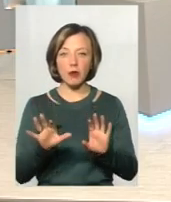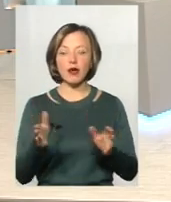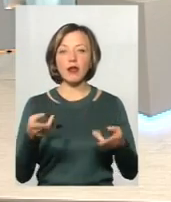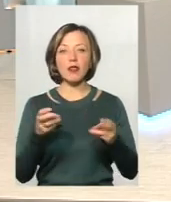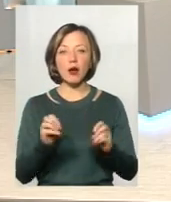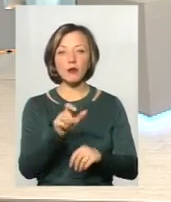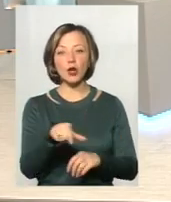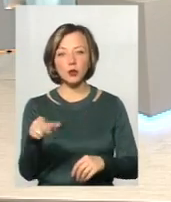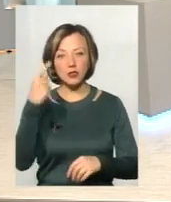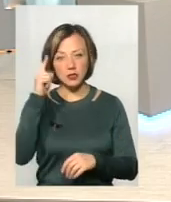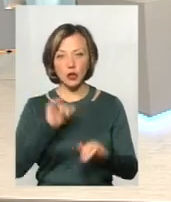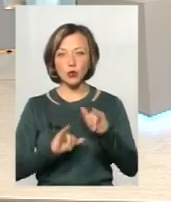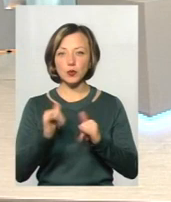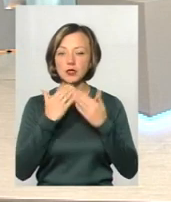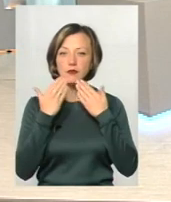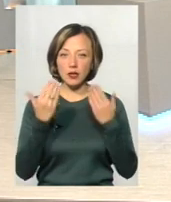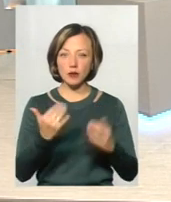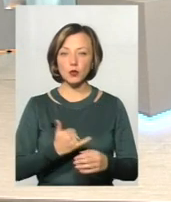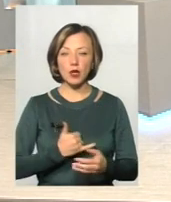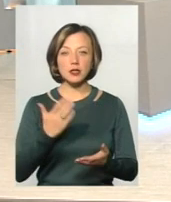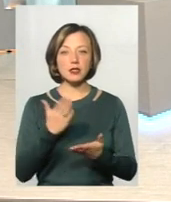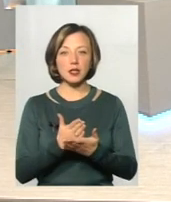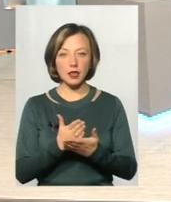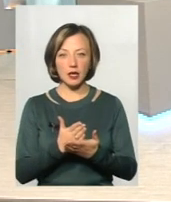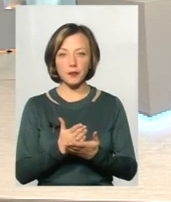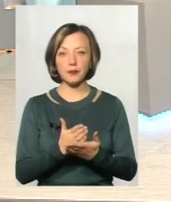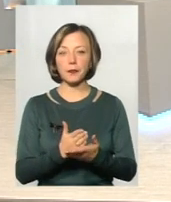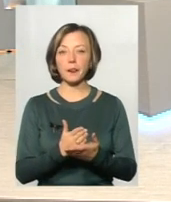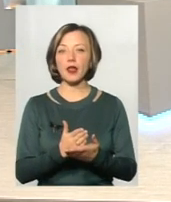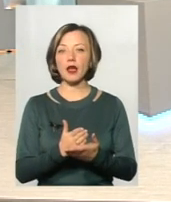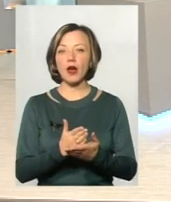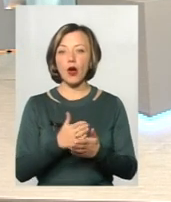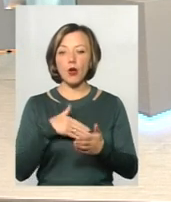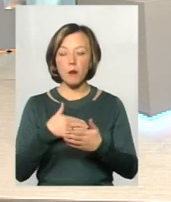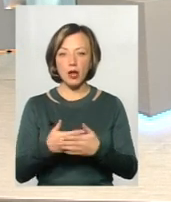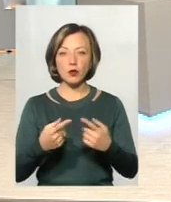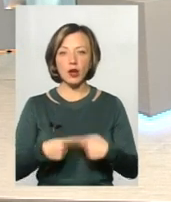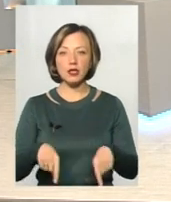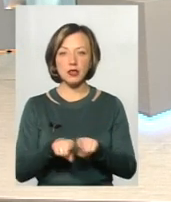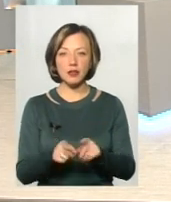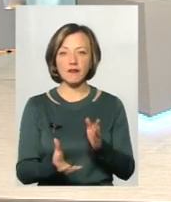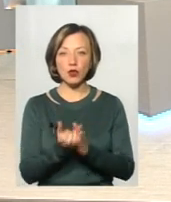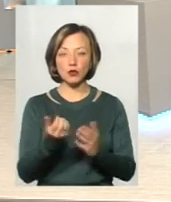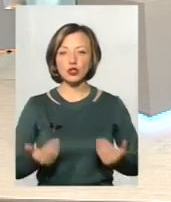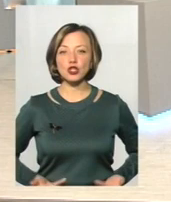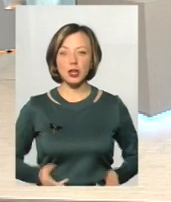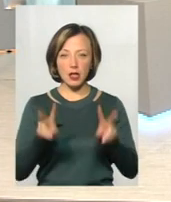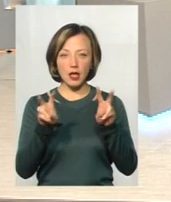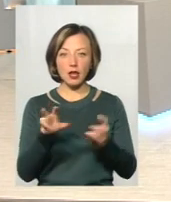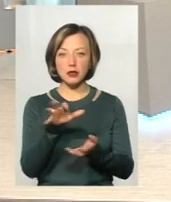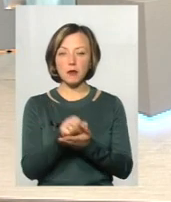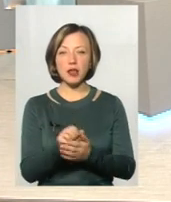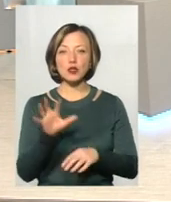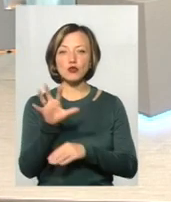би люди знали, куди звертатися. В нас є «Врятуй життя», всі знають, громадська організація, яка займається собаками. І